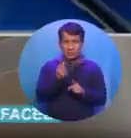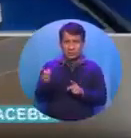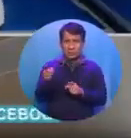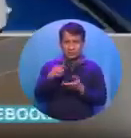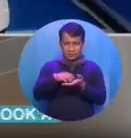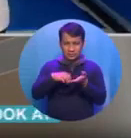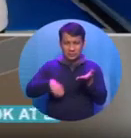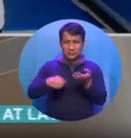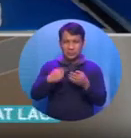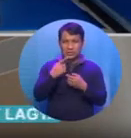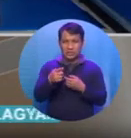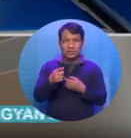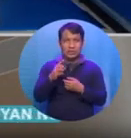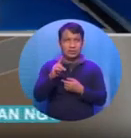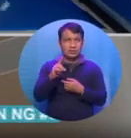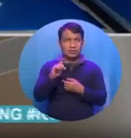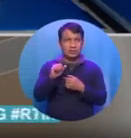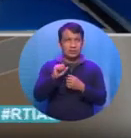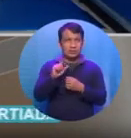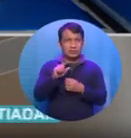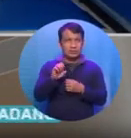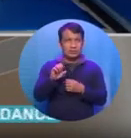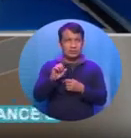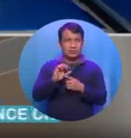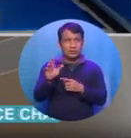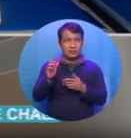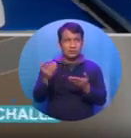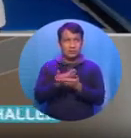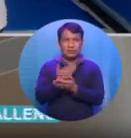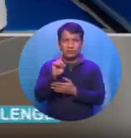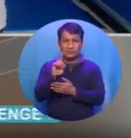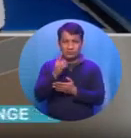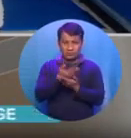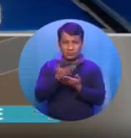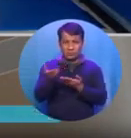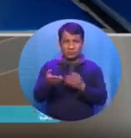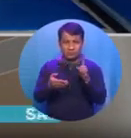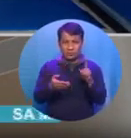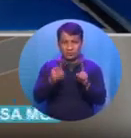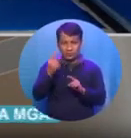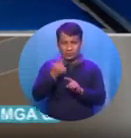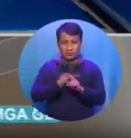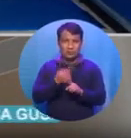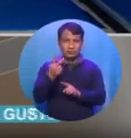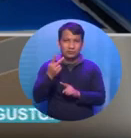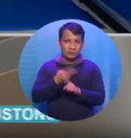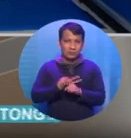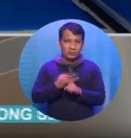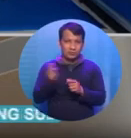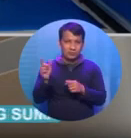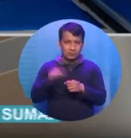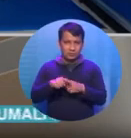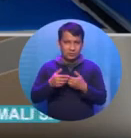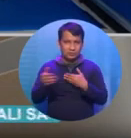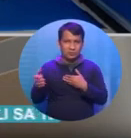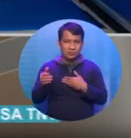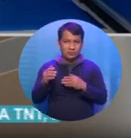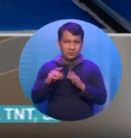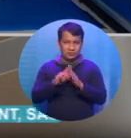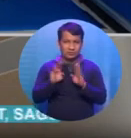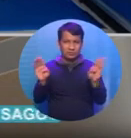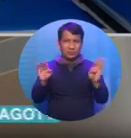may lumakang digibox kahit hindi satellite o signal. May promo pang buy one month, get two months load free. Kaya i-switch